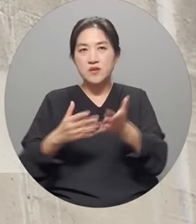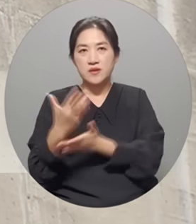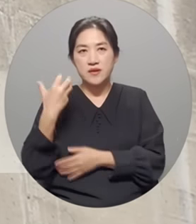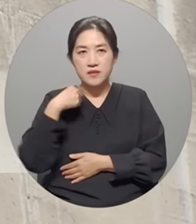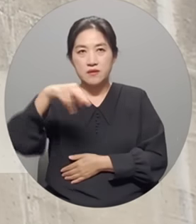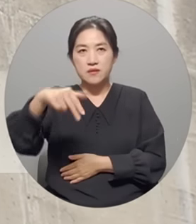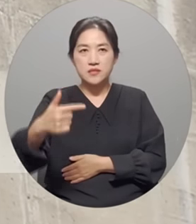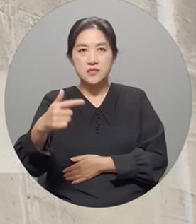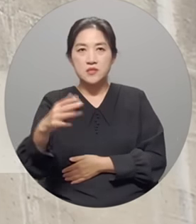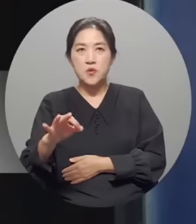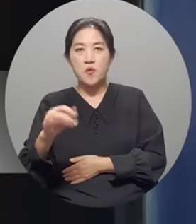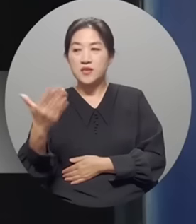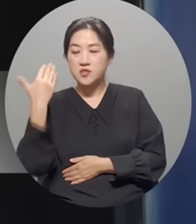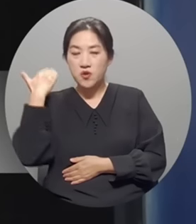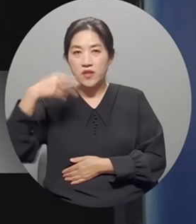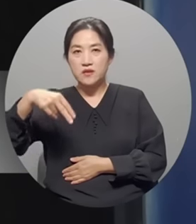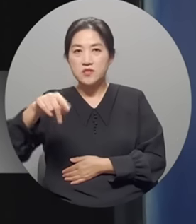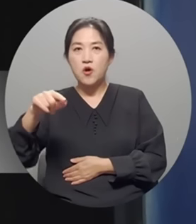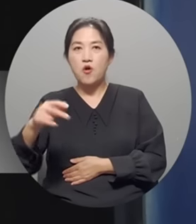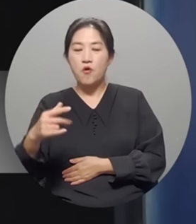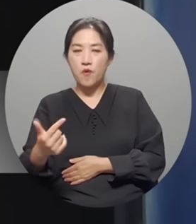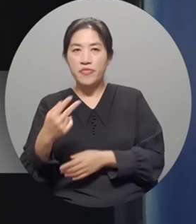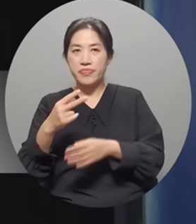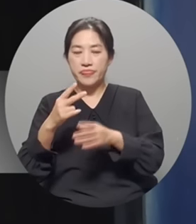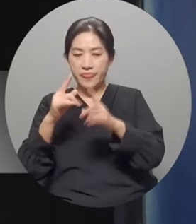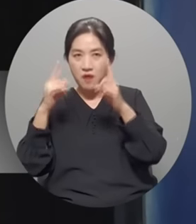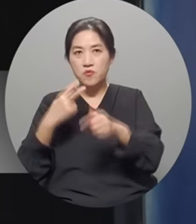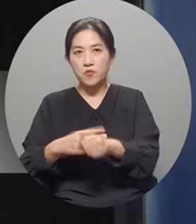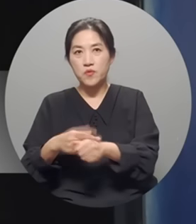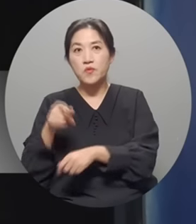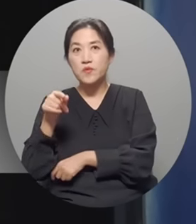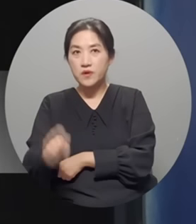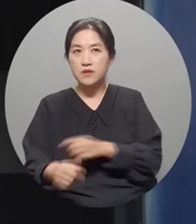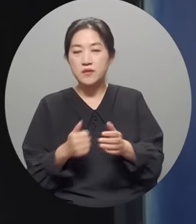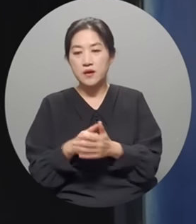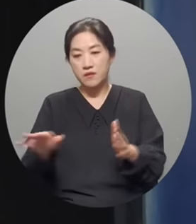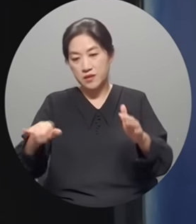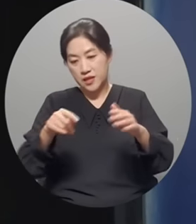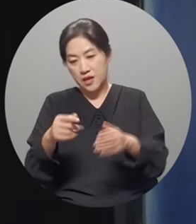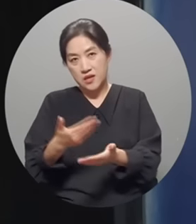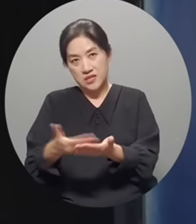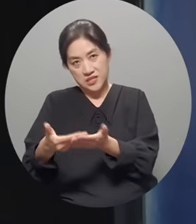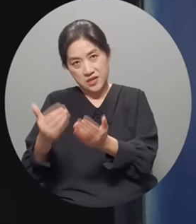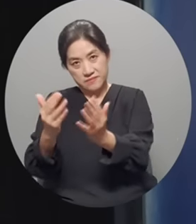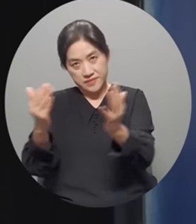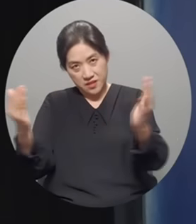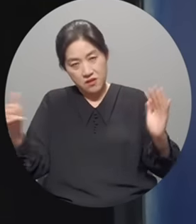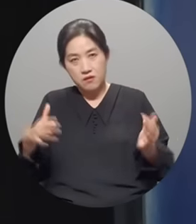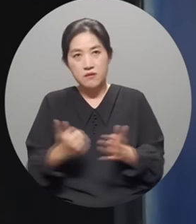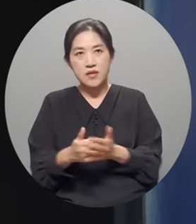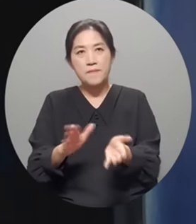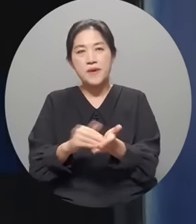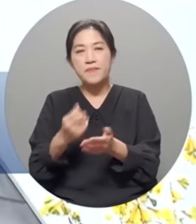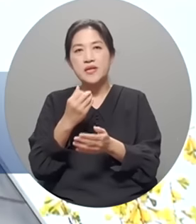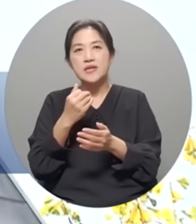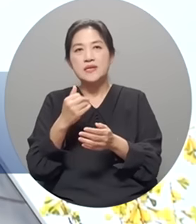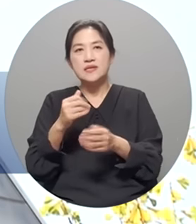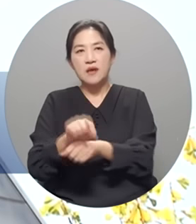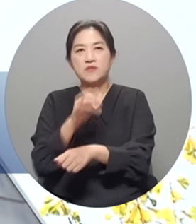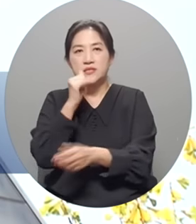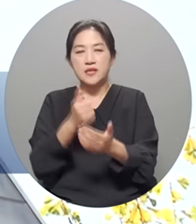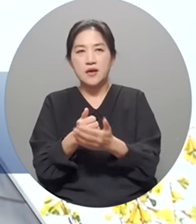서원대 석좌교수는 이 건물에 있는 화랑에 캠프 비밀 사무실이 있었던 걸로 안다고 말했습니다. 이제 백업할 자료